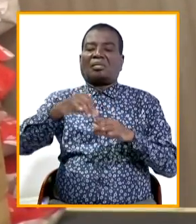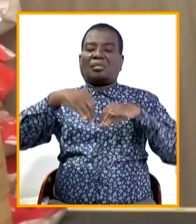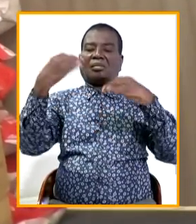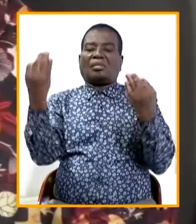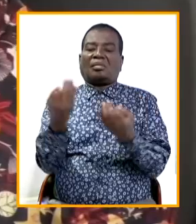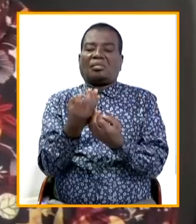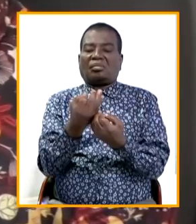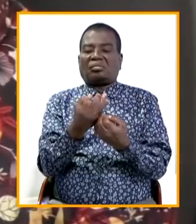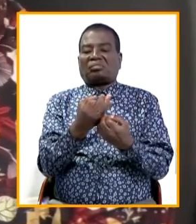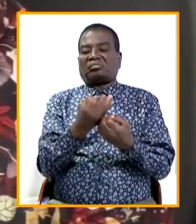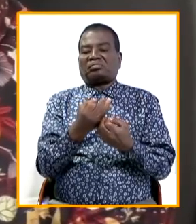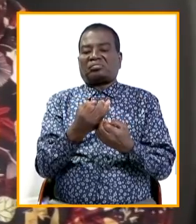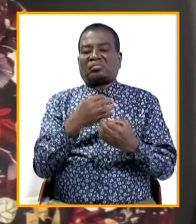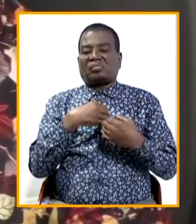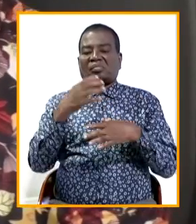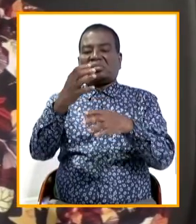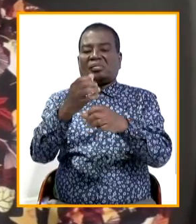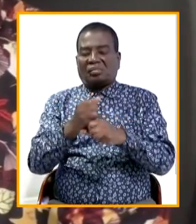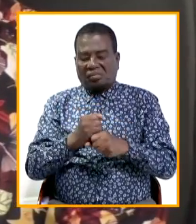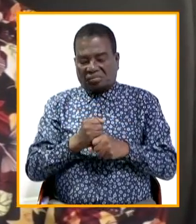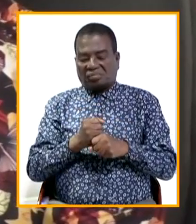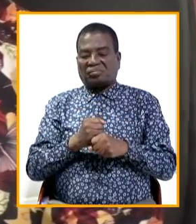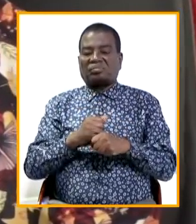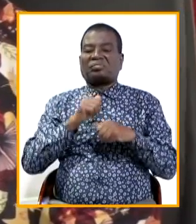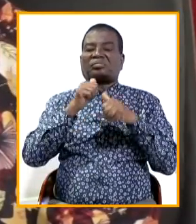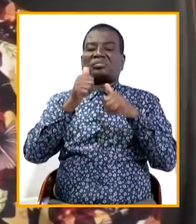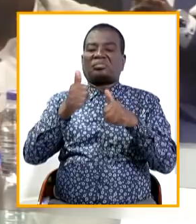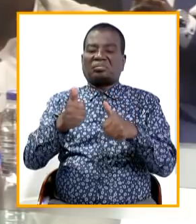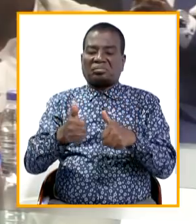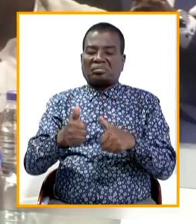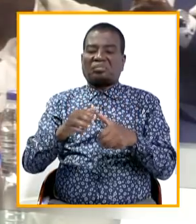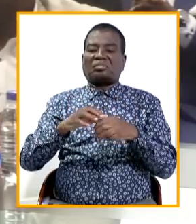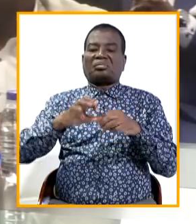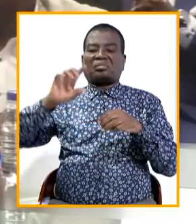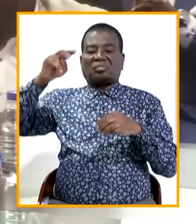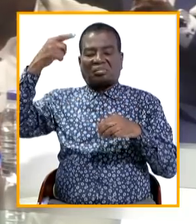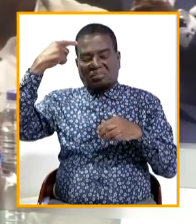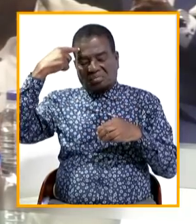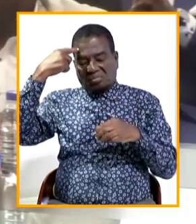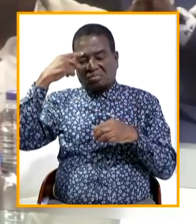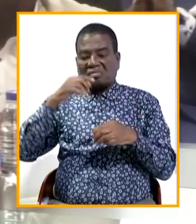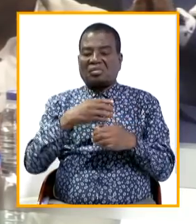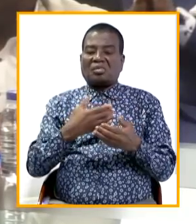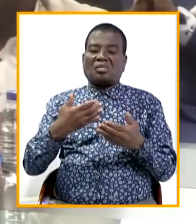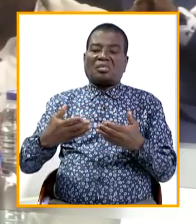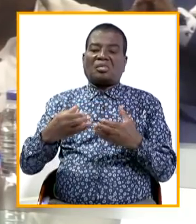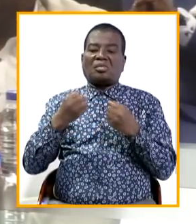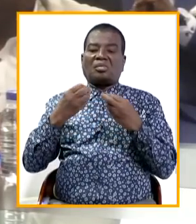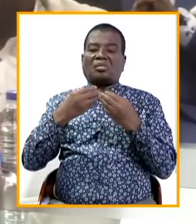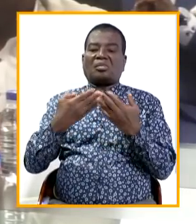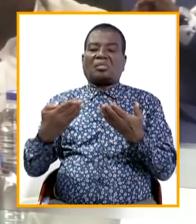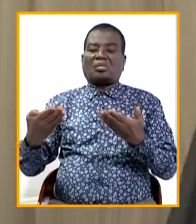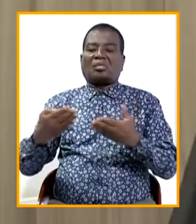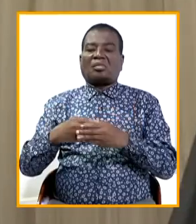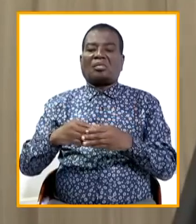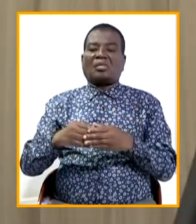des enveloppes, des sacs de riz, des pâtes alimentaires, de l'huile, de la tomate concentrée, du savon et des matelas. Ces